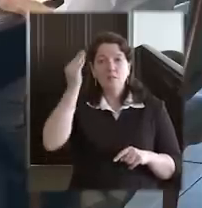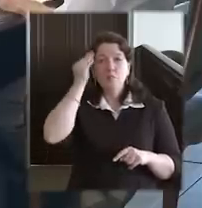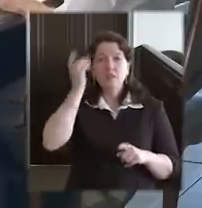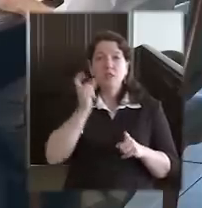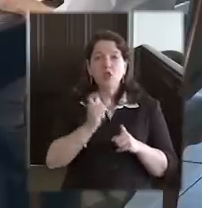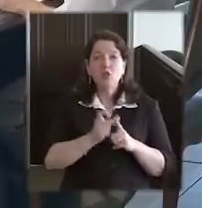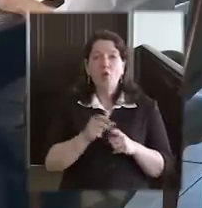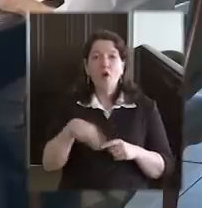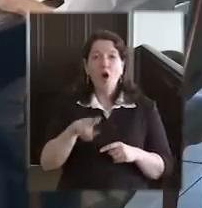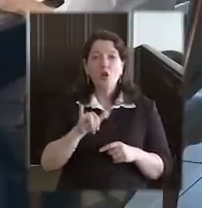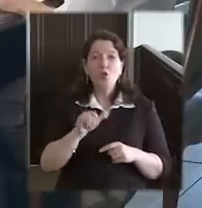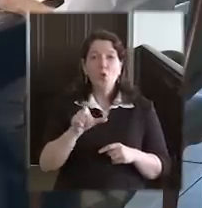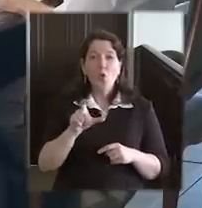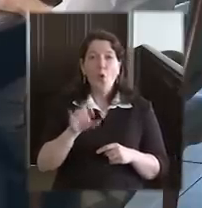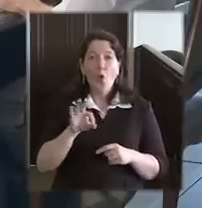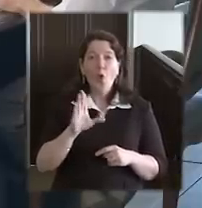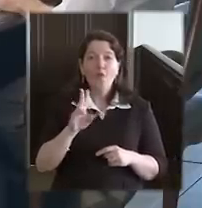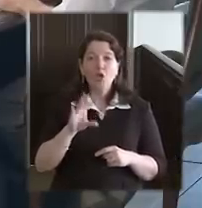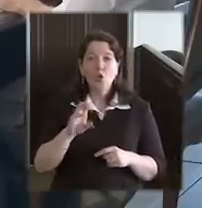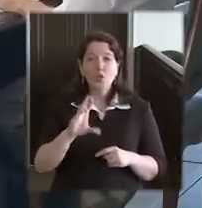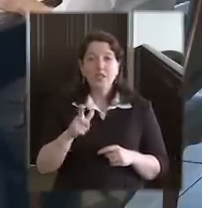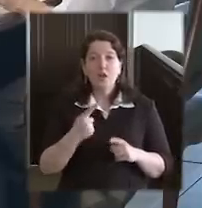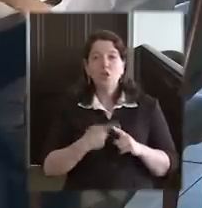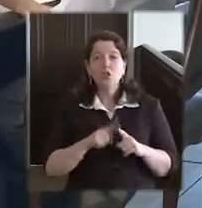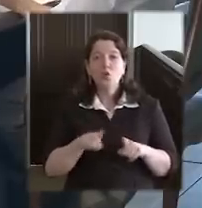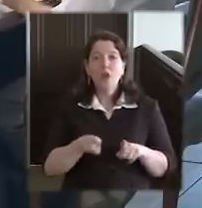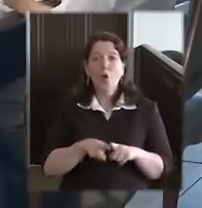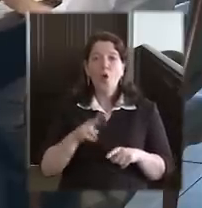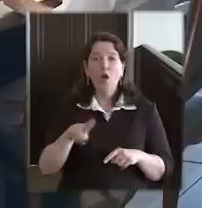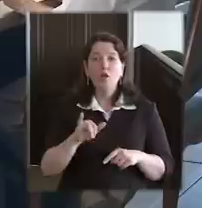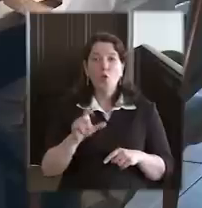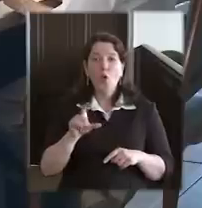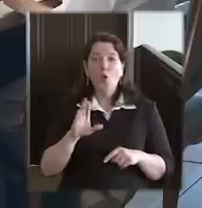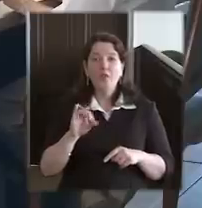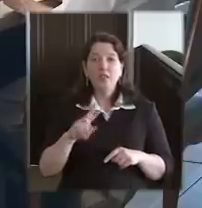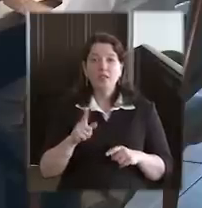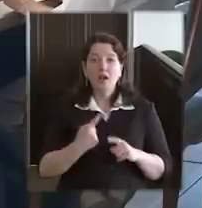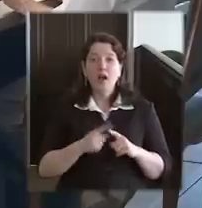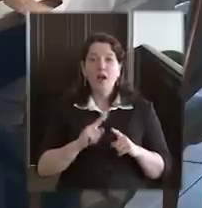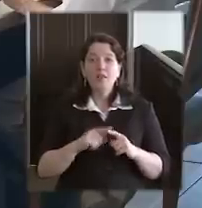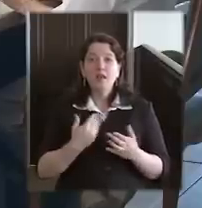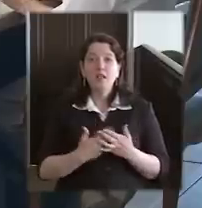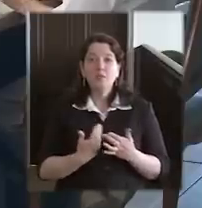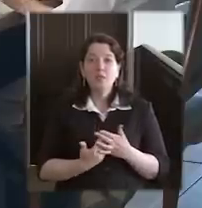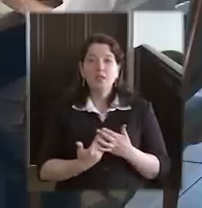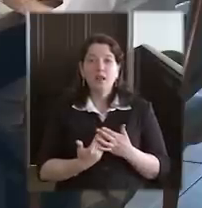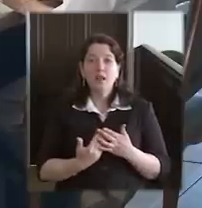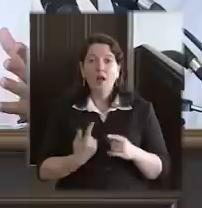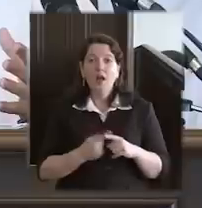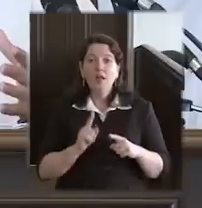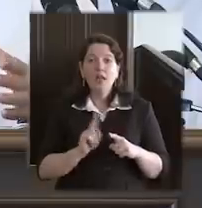Духовность в чем заключается? В чем заключается? Когда мы говорим «духовность», то мы что